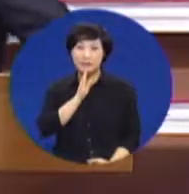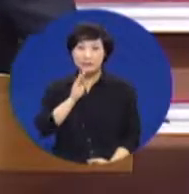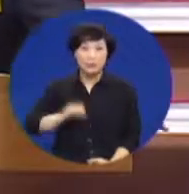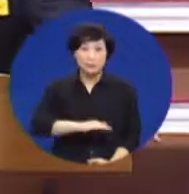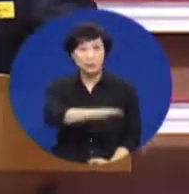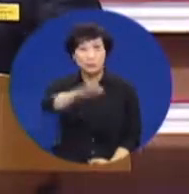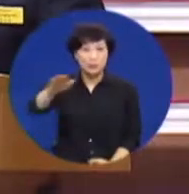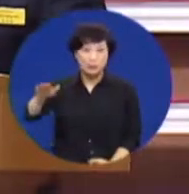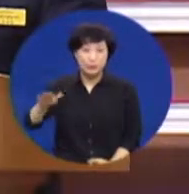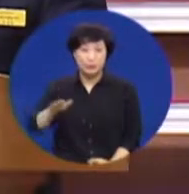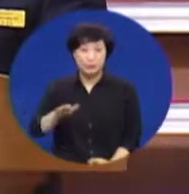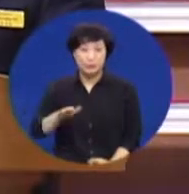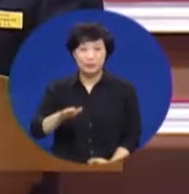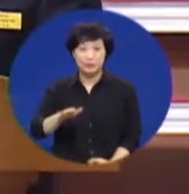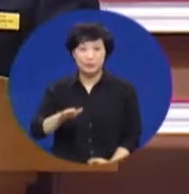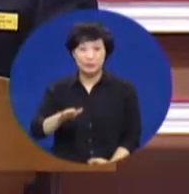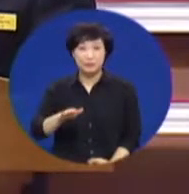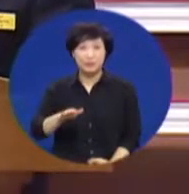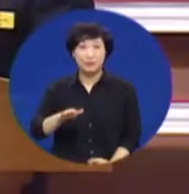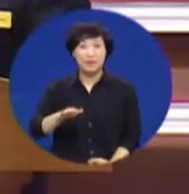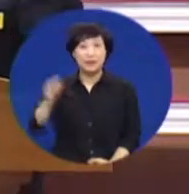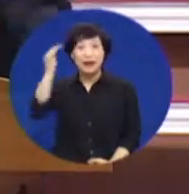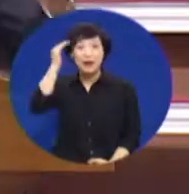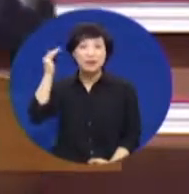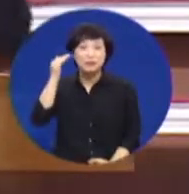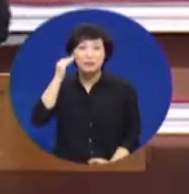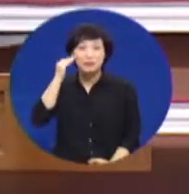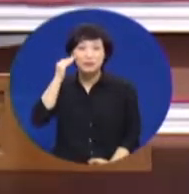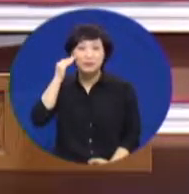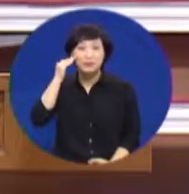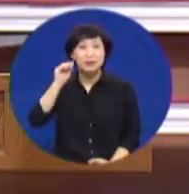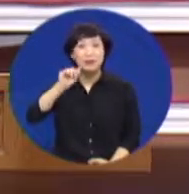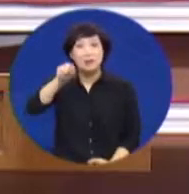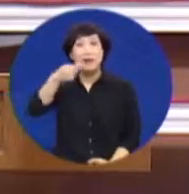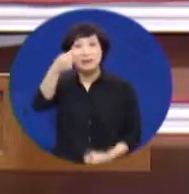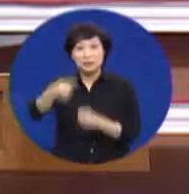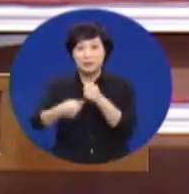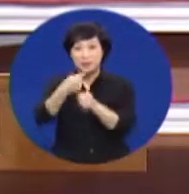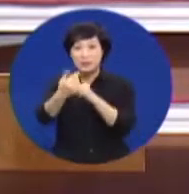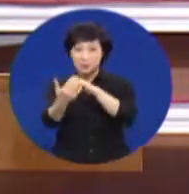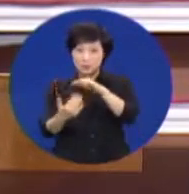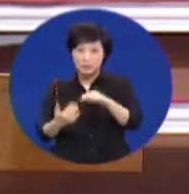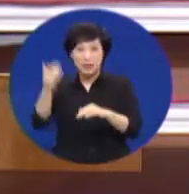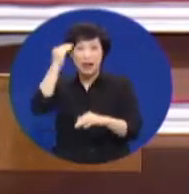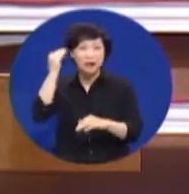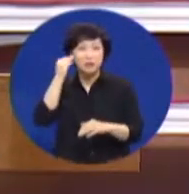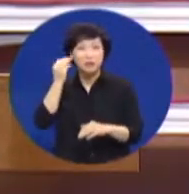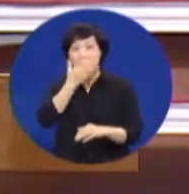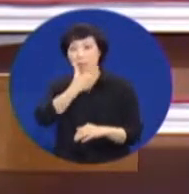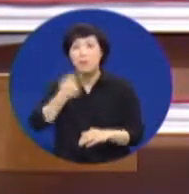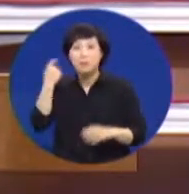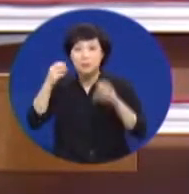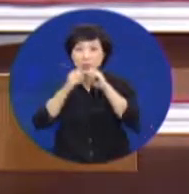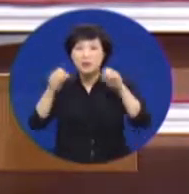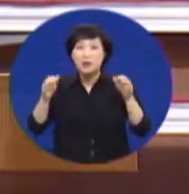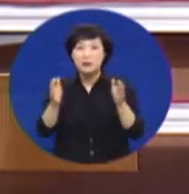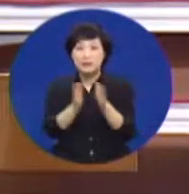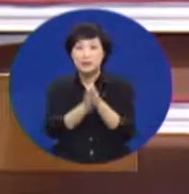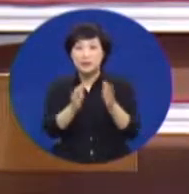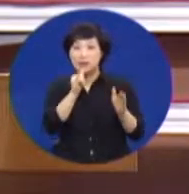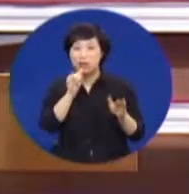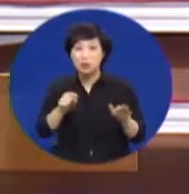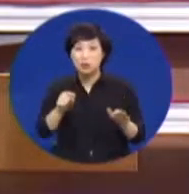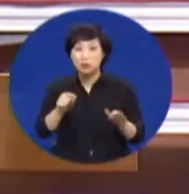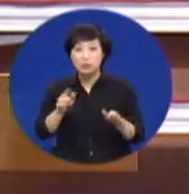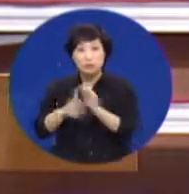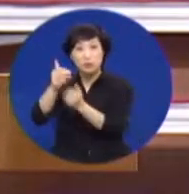우리는 100년 전에 다 우리나라에 들어왔어. 2000년 전에 일어난